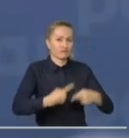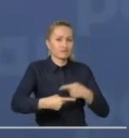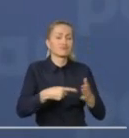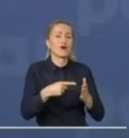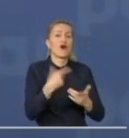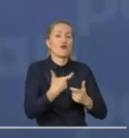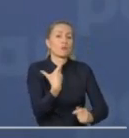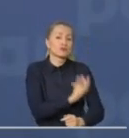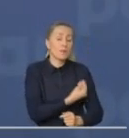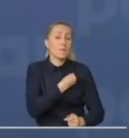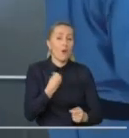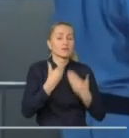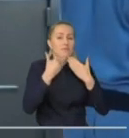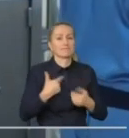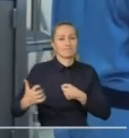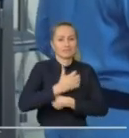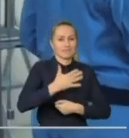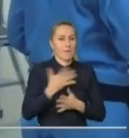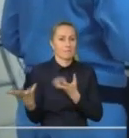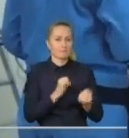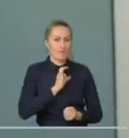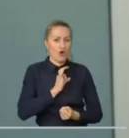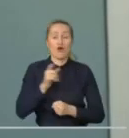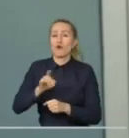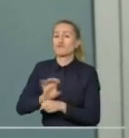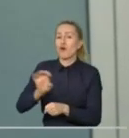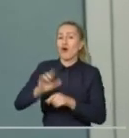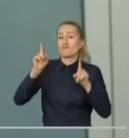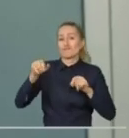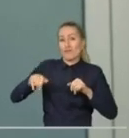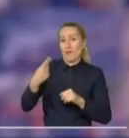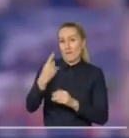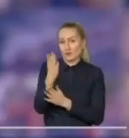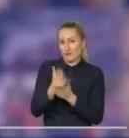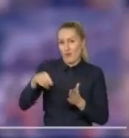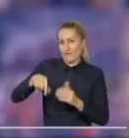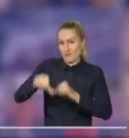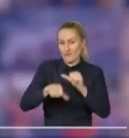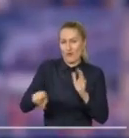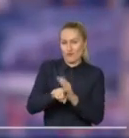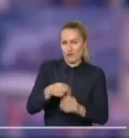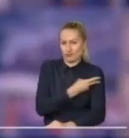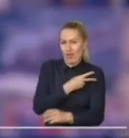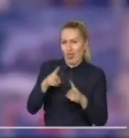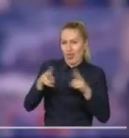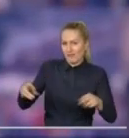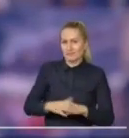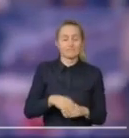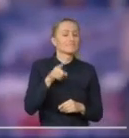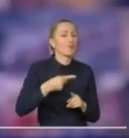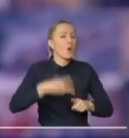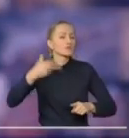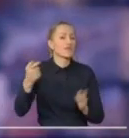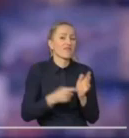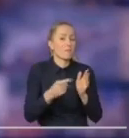zwiększyć pewność jej dostaw. Produkcja mogłaby ruszyć jeszcze w pierwszej połowie tego roku. W reżimie sanitarnym z zachowaniem dystansu